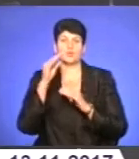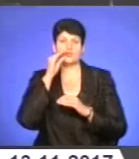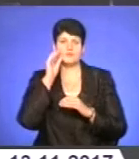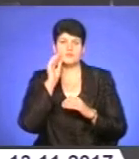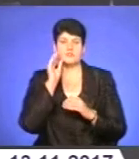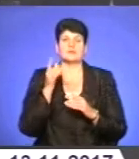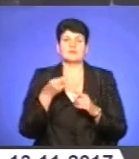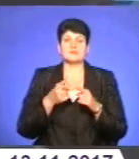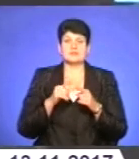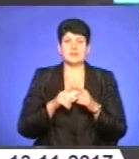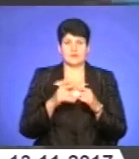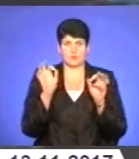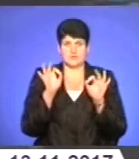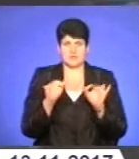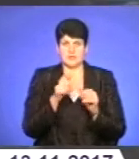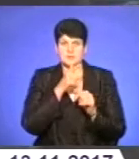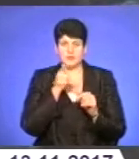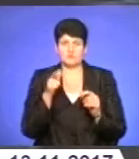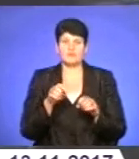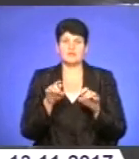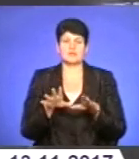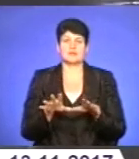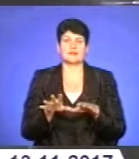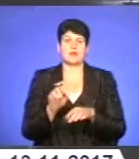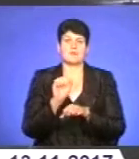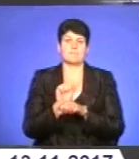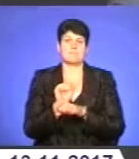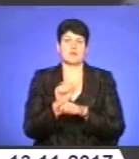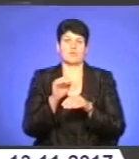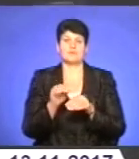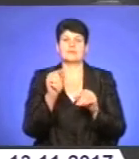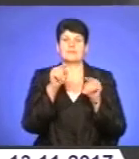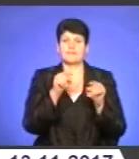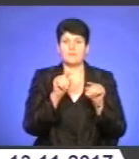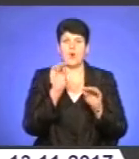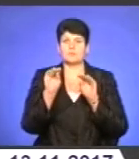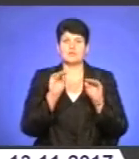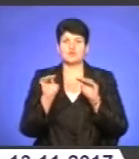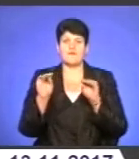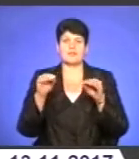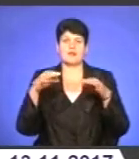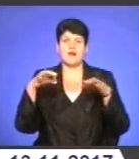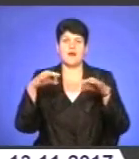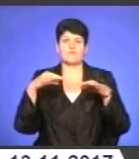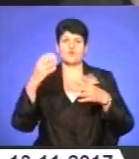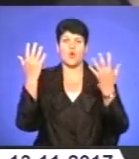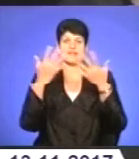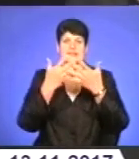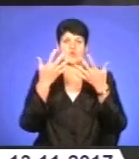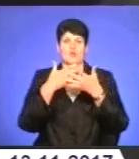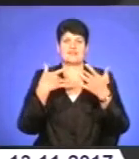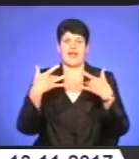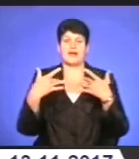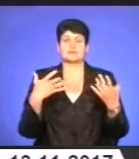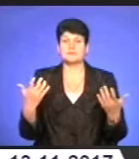кінопокази вирішили проводити на одній із парковок міста. Там для водіїв та їх пасажирів облаштували автокінотеатр. Ну, ми